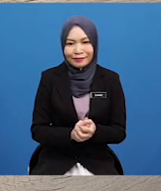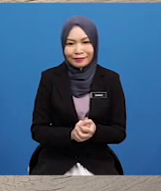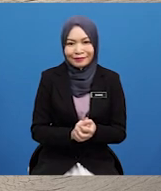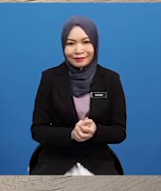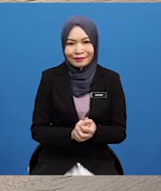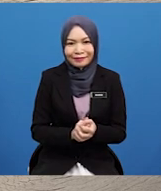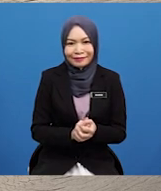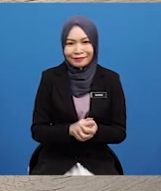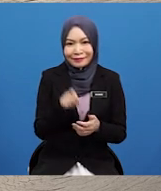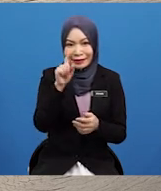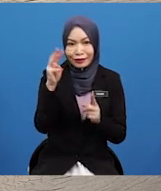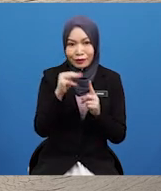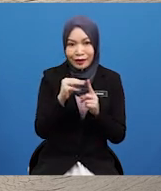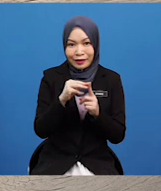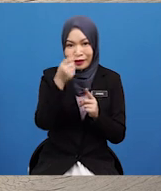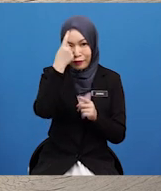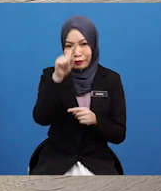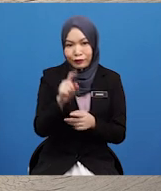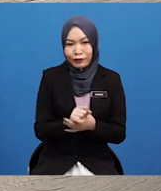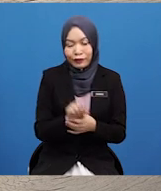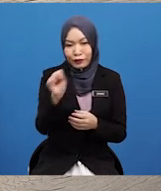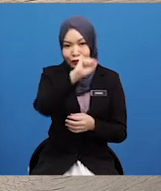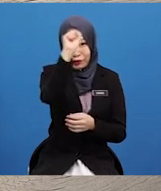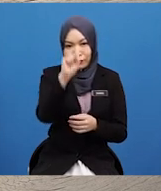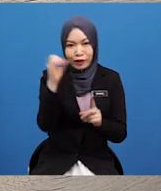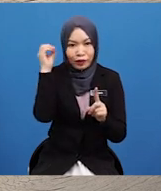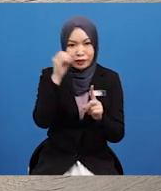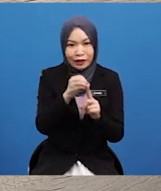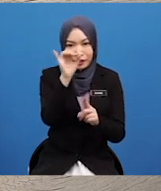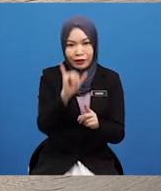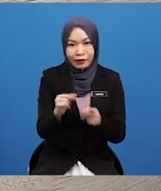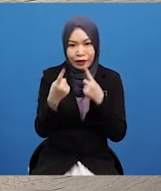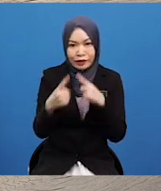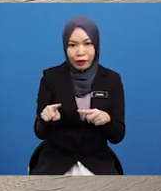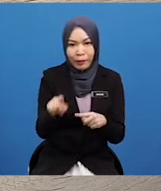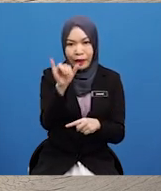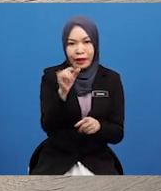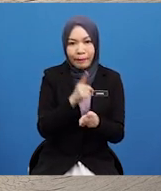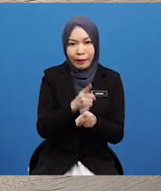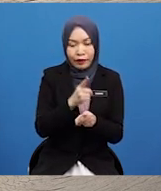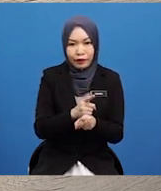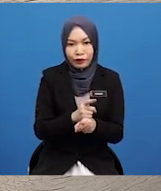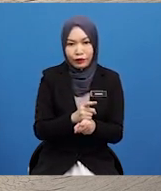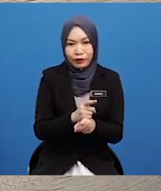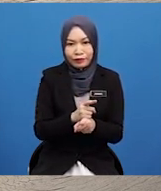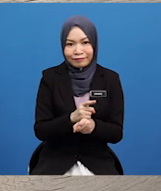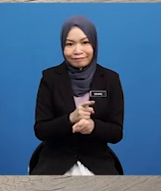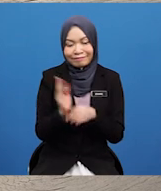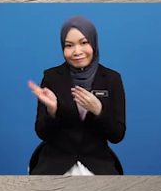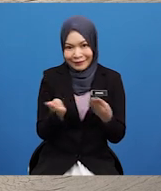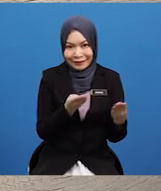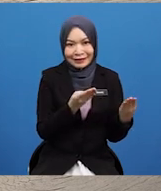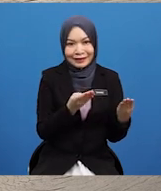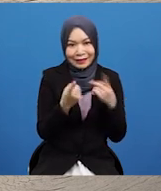Satu markah diperuntukkan untuk soalan objektif yang jawapannya betul. Sila pilih jawapan